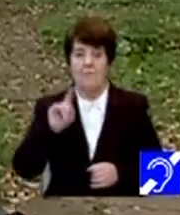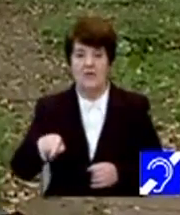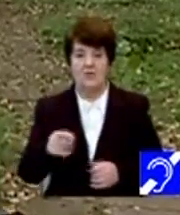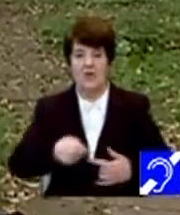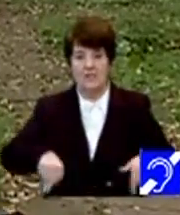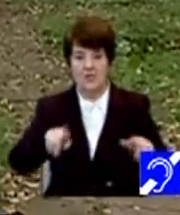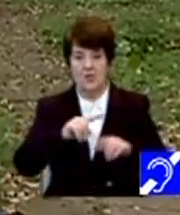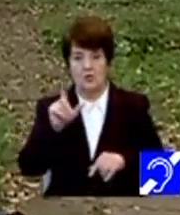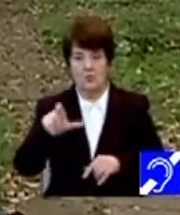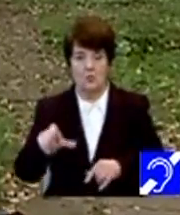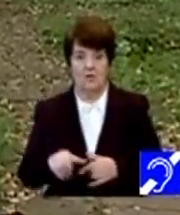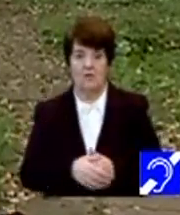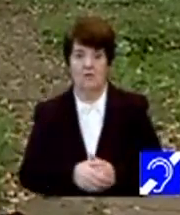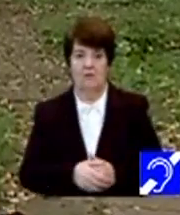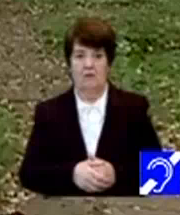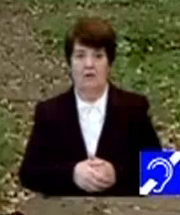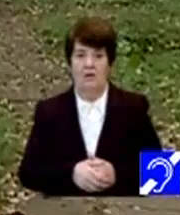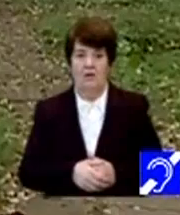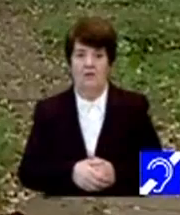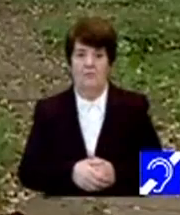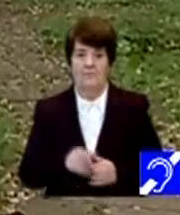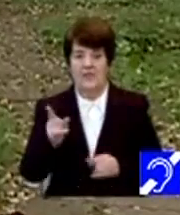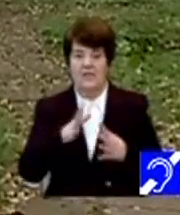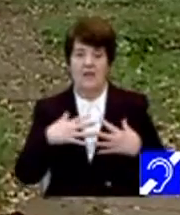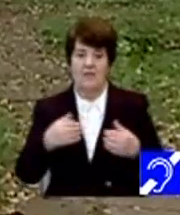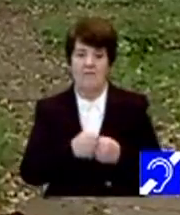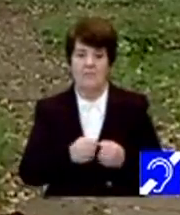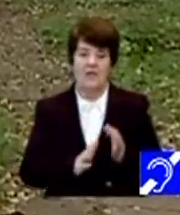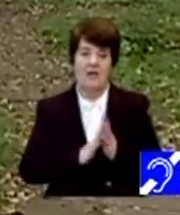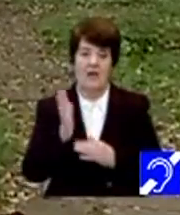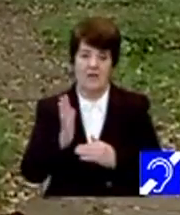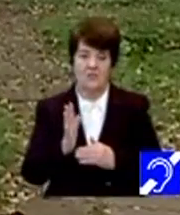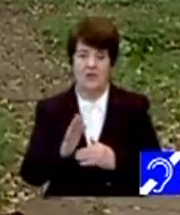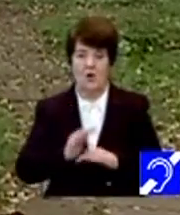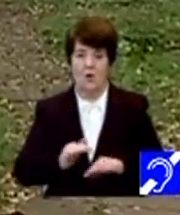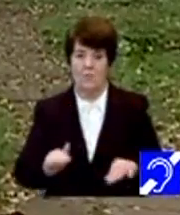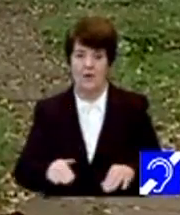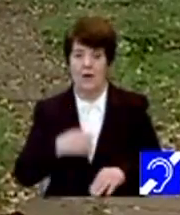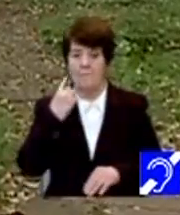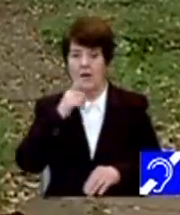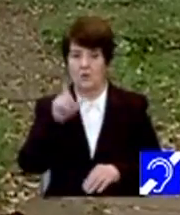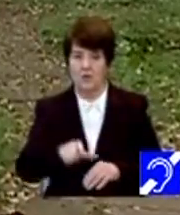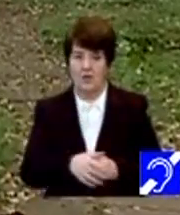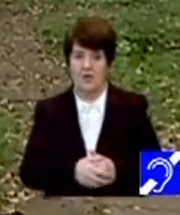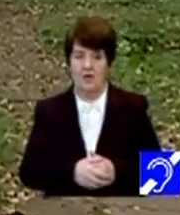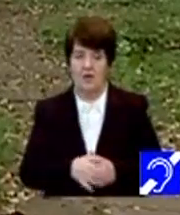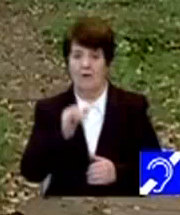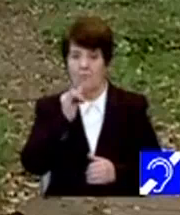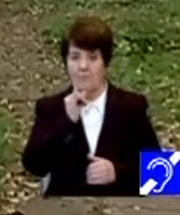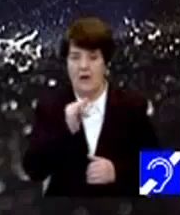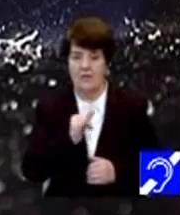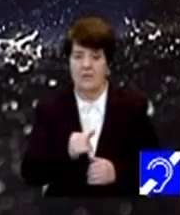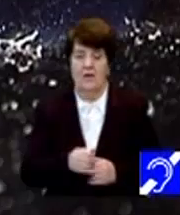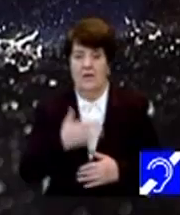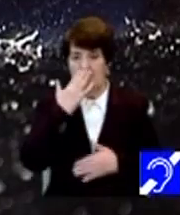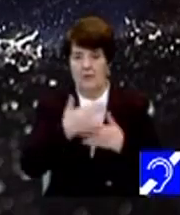și pentru cei din jur, îndeosebi în familie, la creșterea copilului. După ce persoana